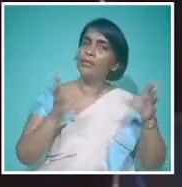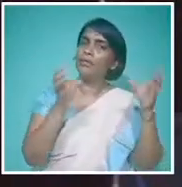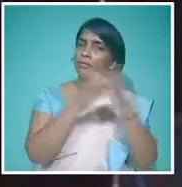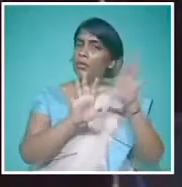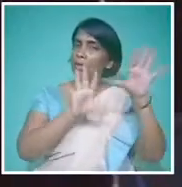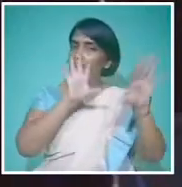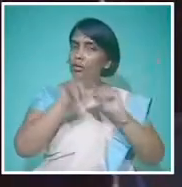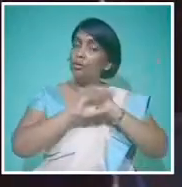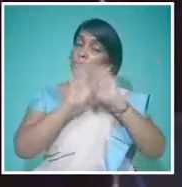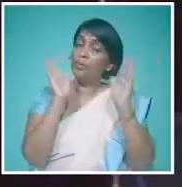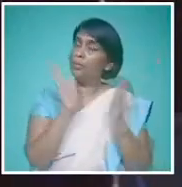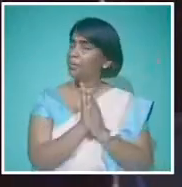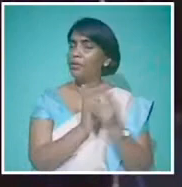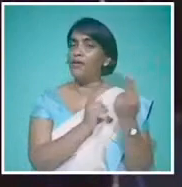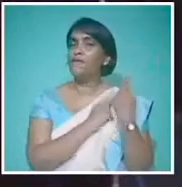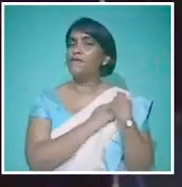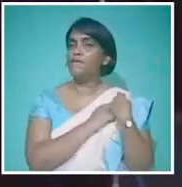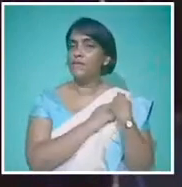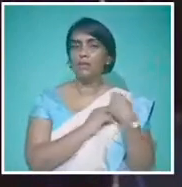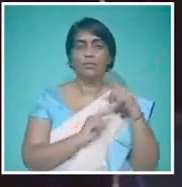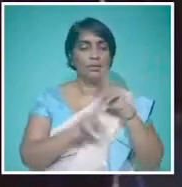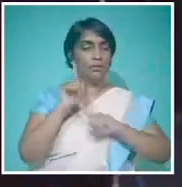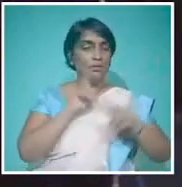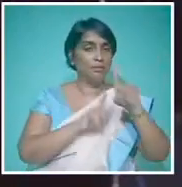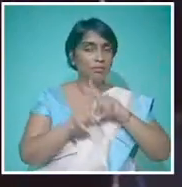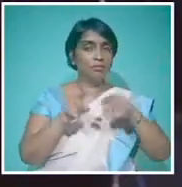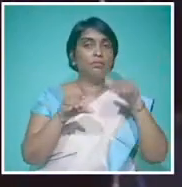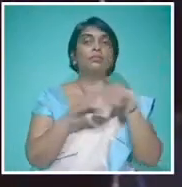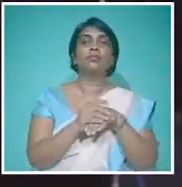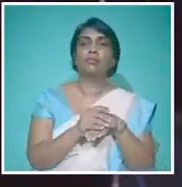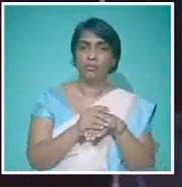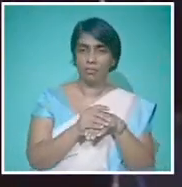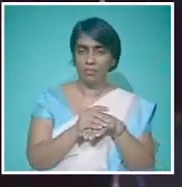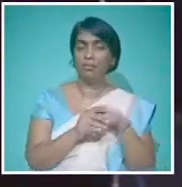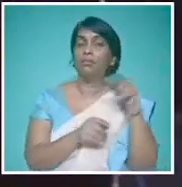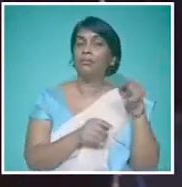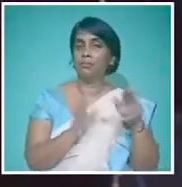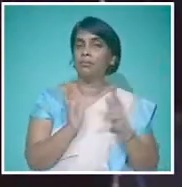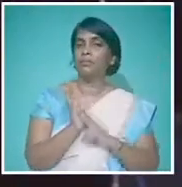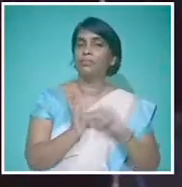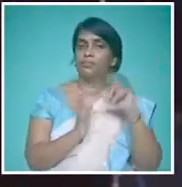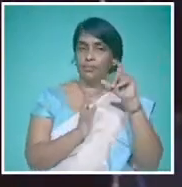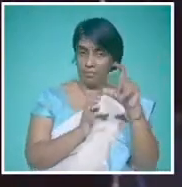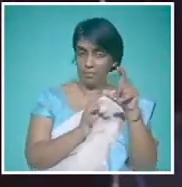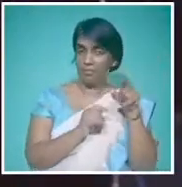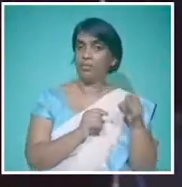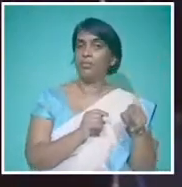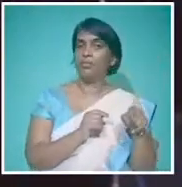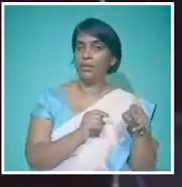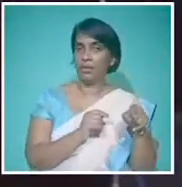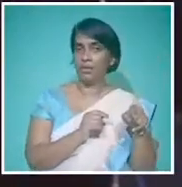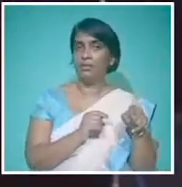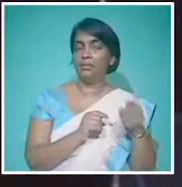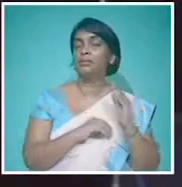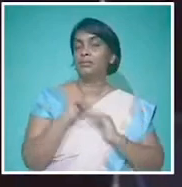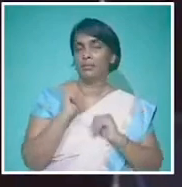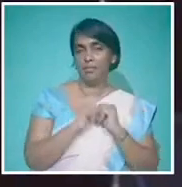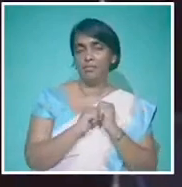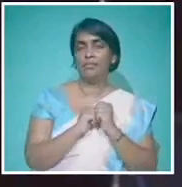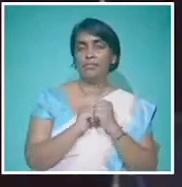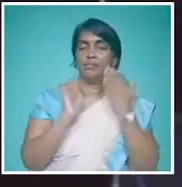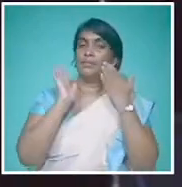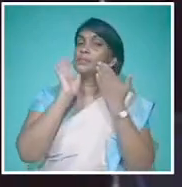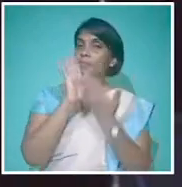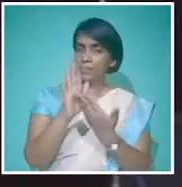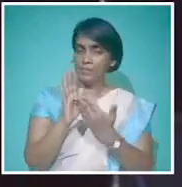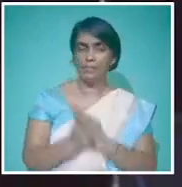පත්වීම් මේ ආදී සියල්ල සාකච්ඡා කොට තීරණය කිරීම සඳහා තමයි ඒ ජාතික සභාව කියන ක්‍රමවේදය ව්‍යුහය